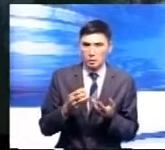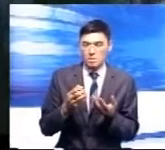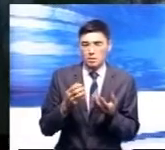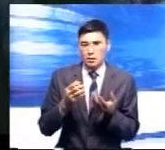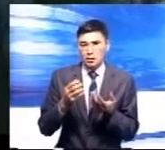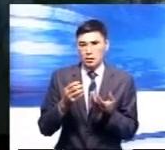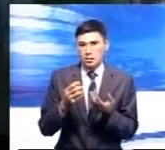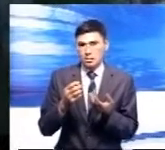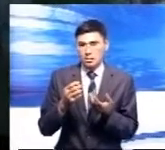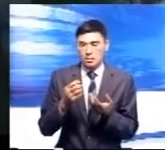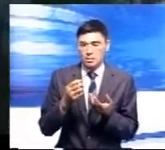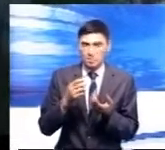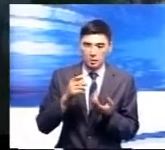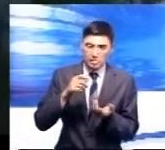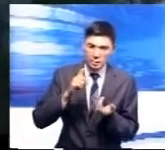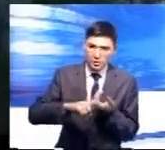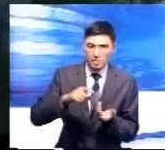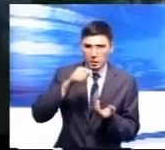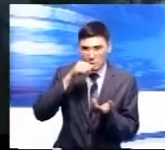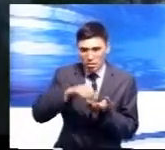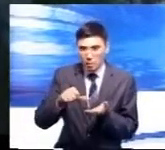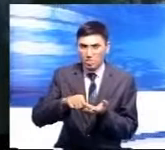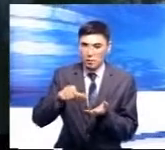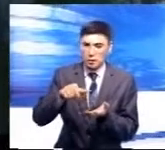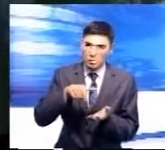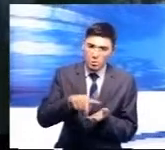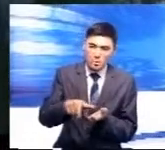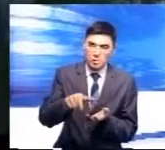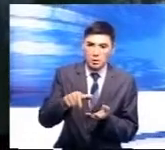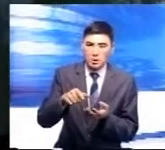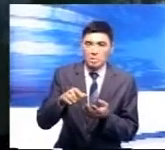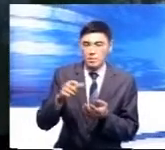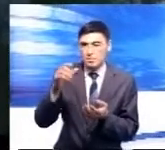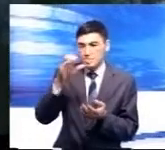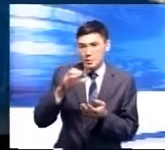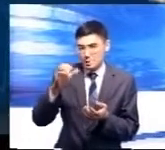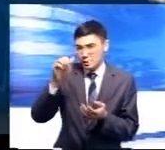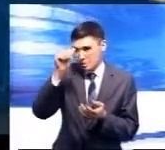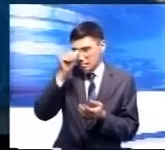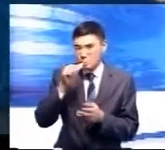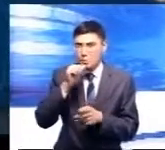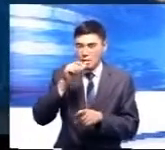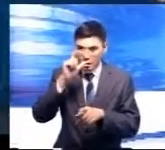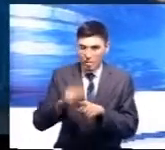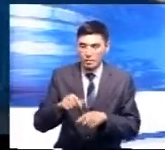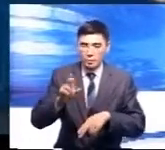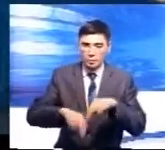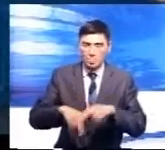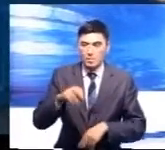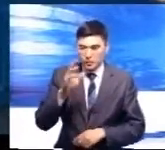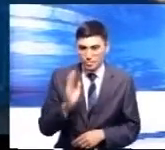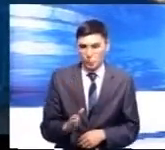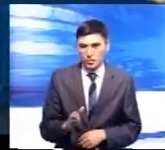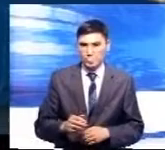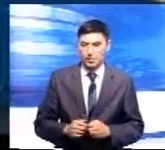обмер и по качеству асфальтобетона мы запланируем на конец сентября этого года. Отметим, что в течение лета